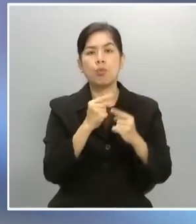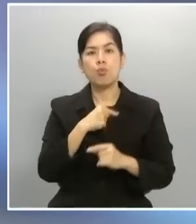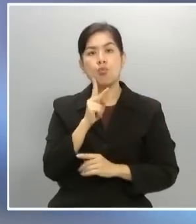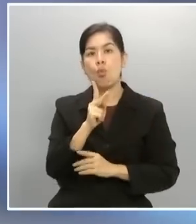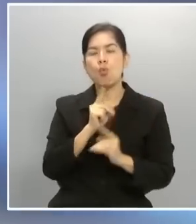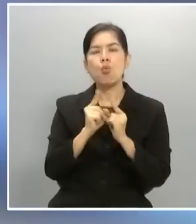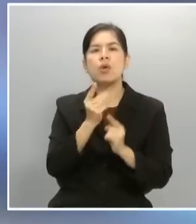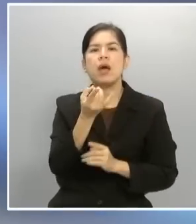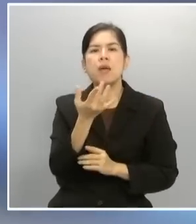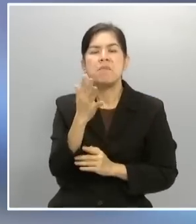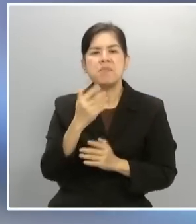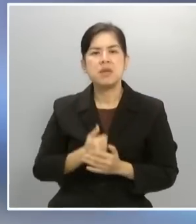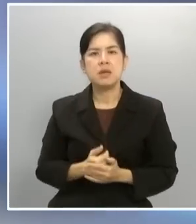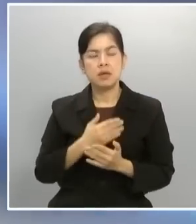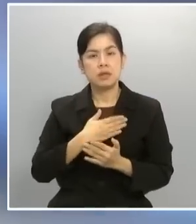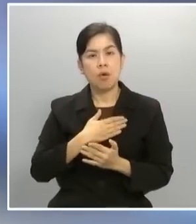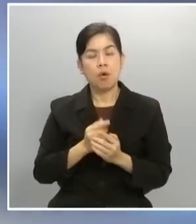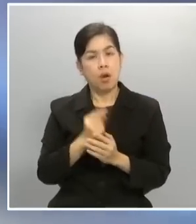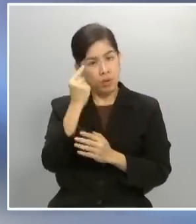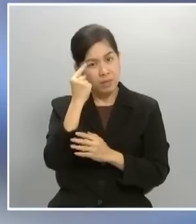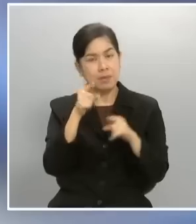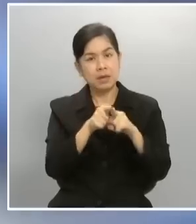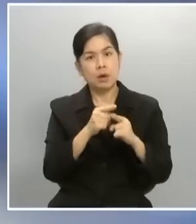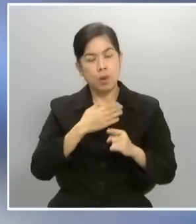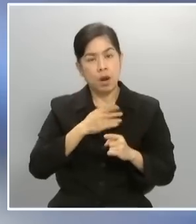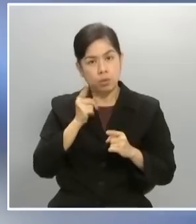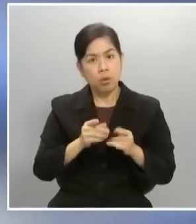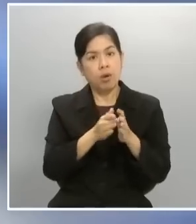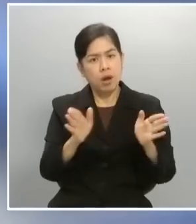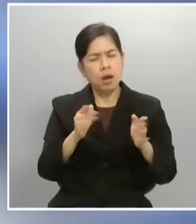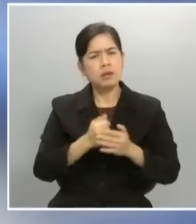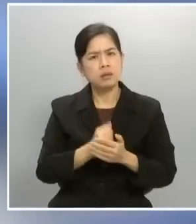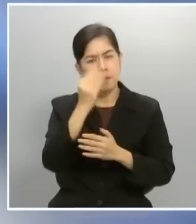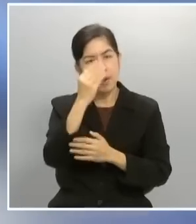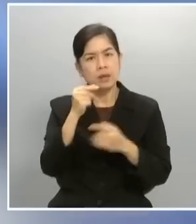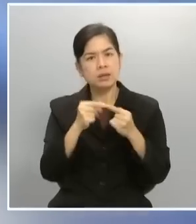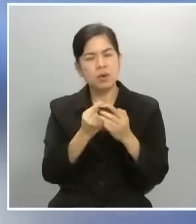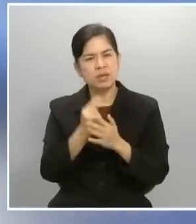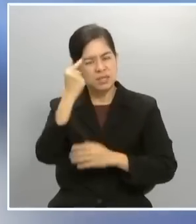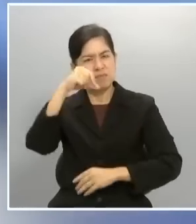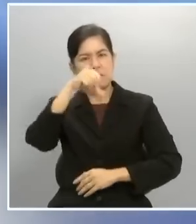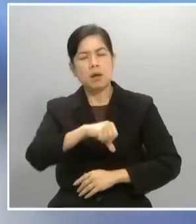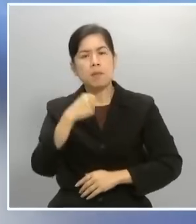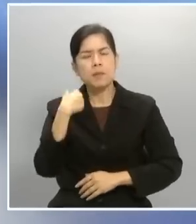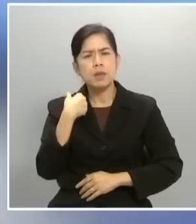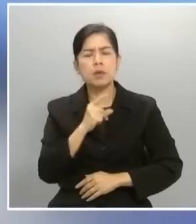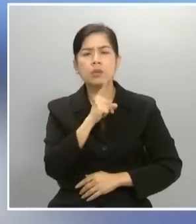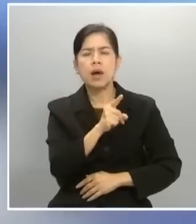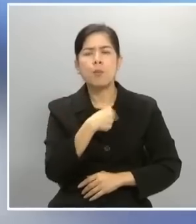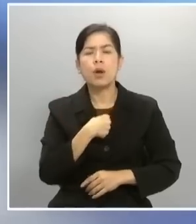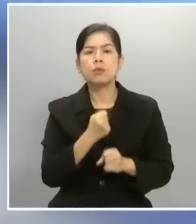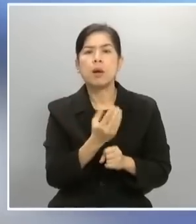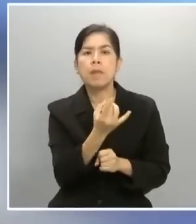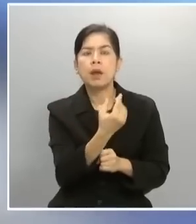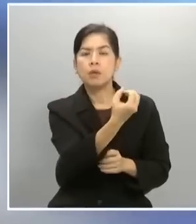กับมึงเราเห็นตรงกันแล้วไงว่าเราควรเลิกกันเรามีอะไรให้เกลียดกันดิวไปทำอะไรเหรอกูจะถือว่า